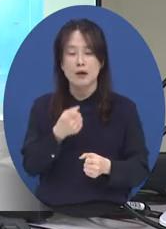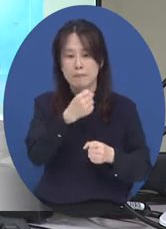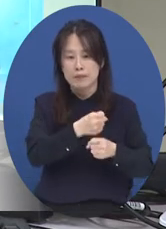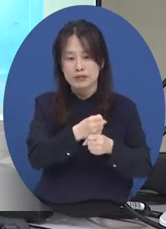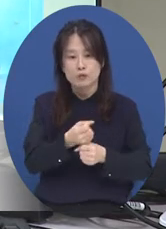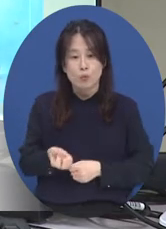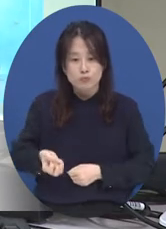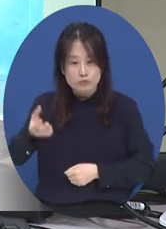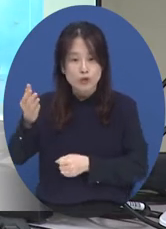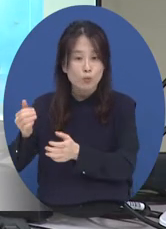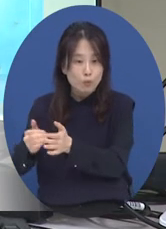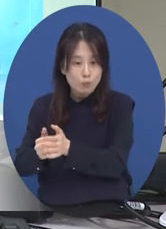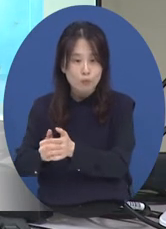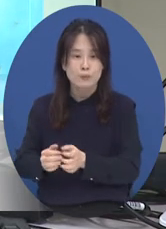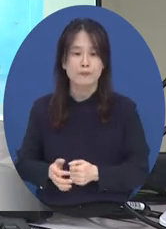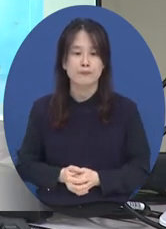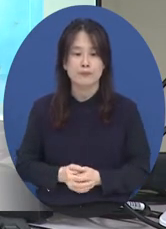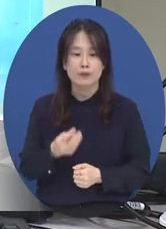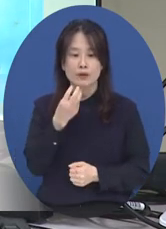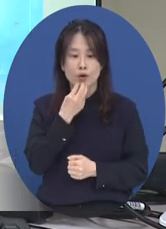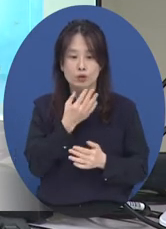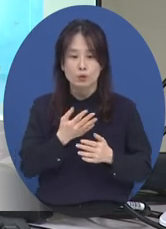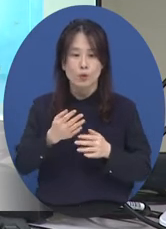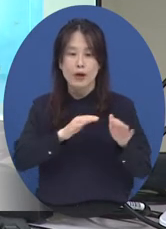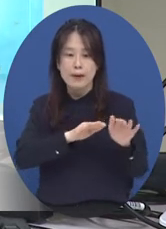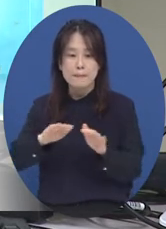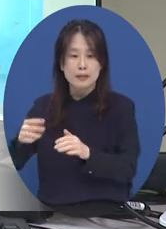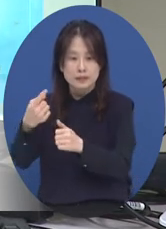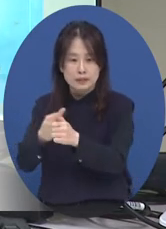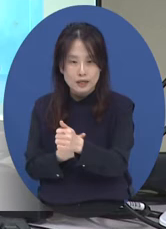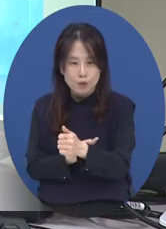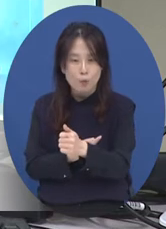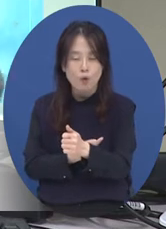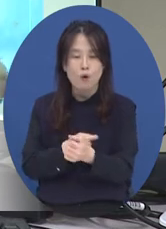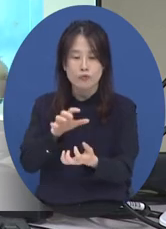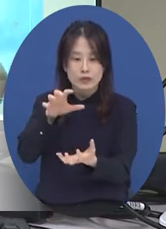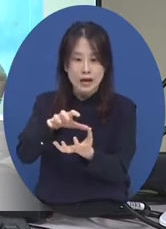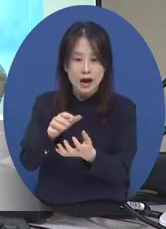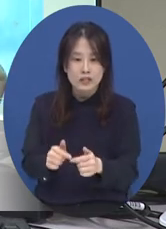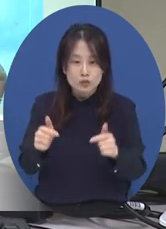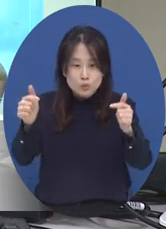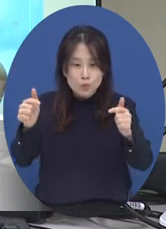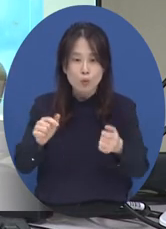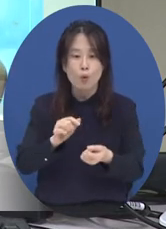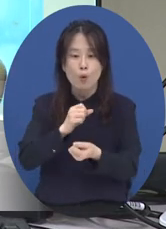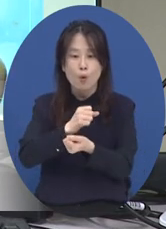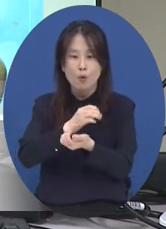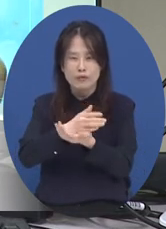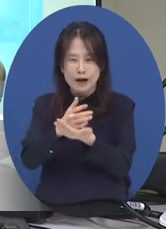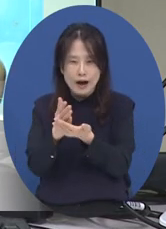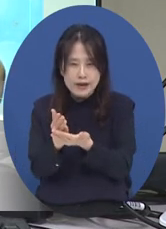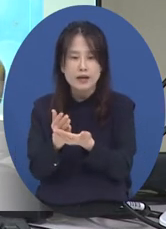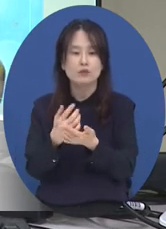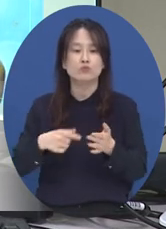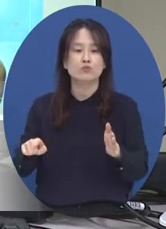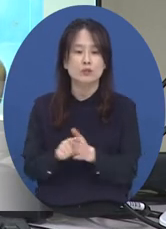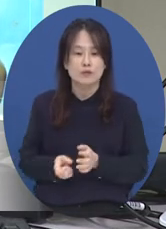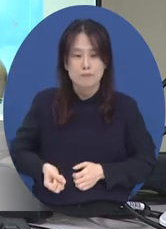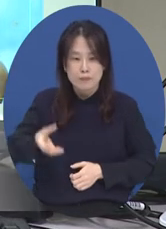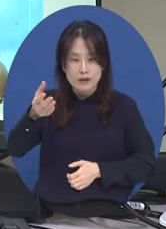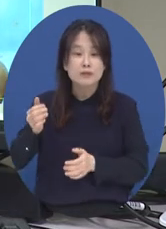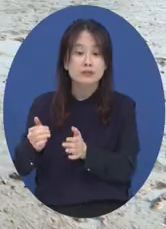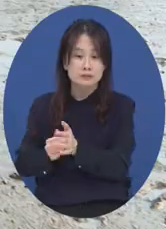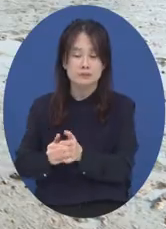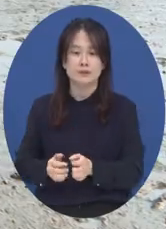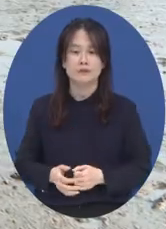생산하고 방류함으로써 경기도의 수산자원의 자원량 증진과 생물 다양성을 위해 방류하는 일을 하고